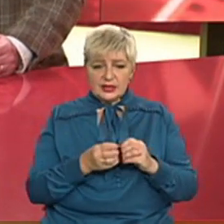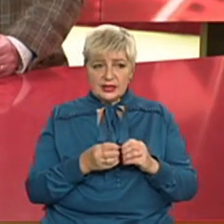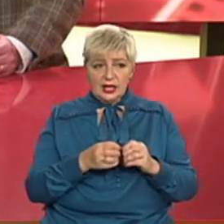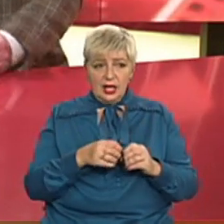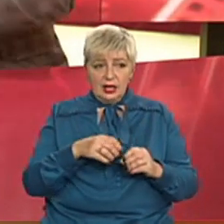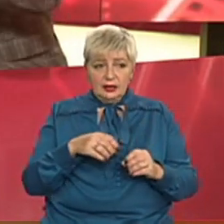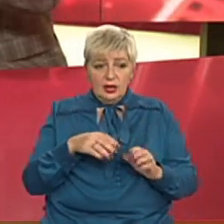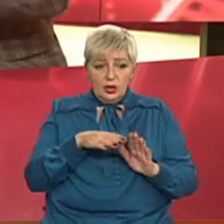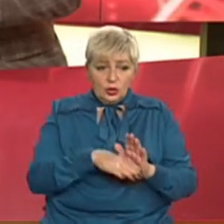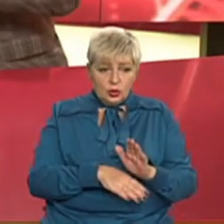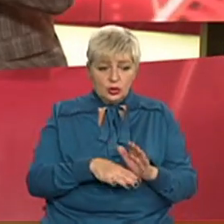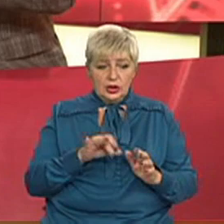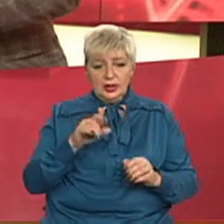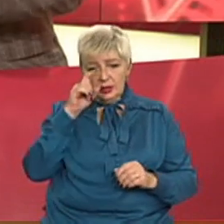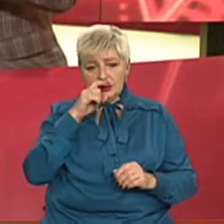Незрозуміліше.